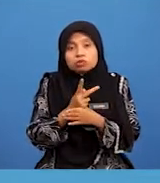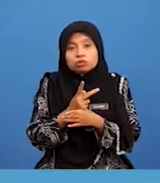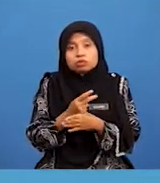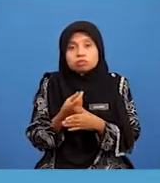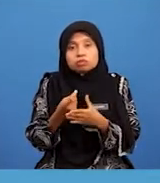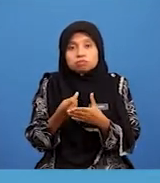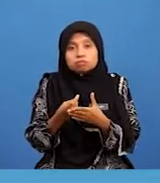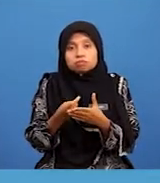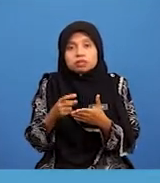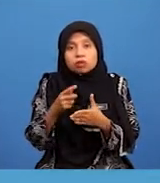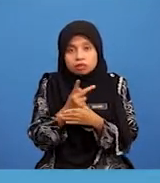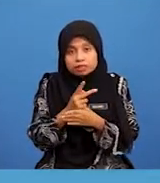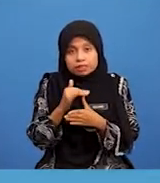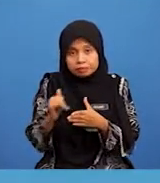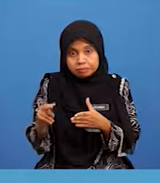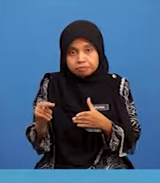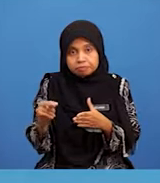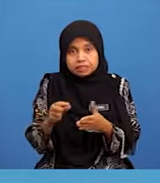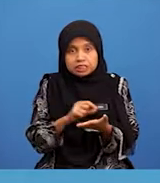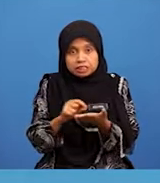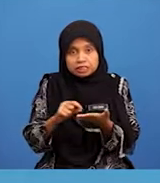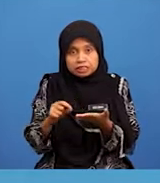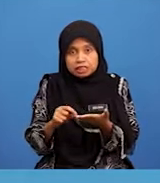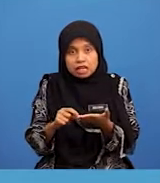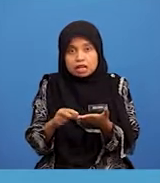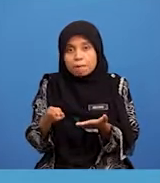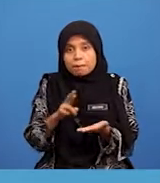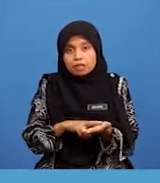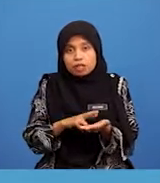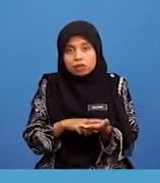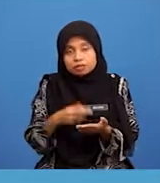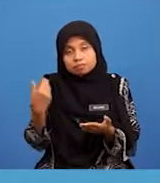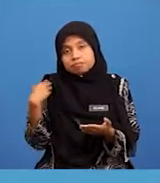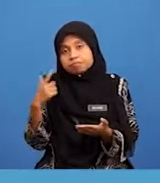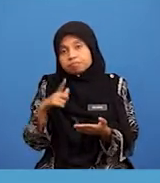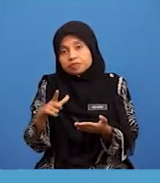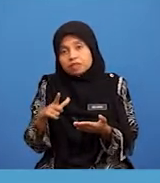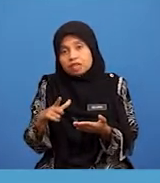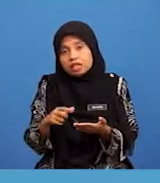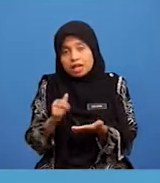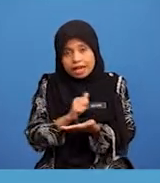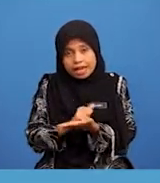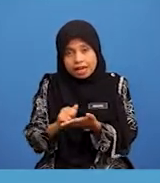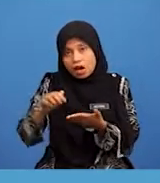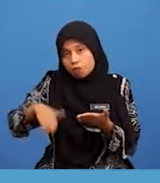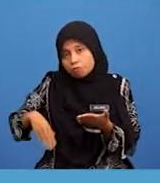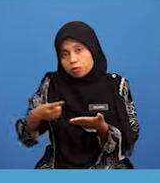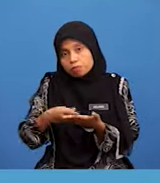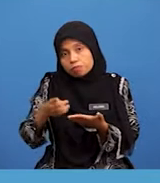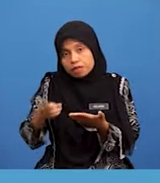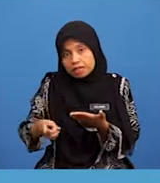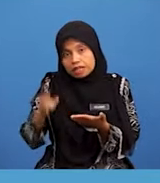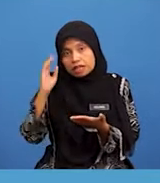hutang perkongsian, catatan perekodan dalam leja adalah akaun belum bayar akan